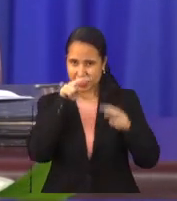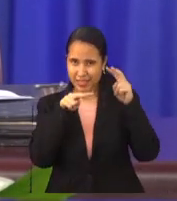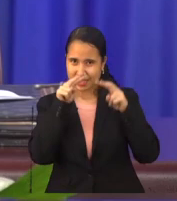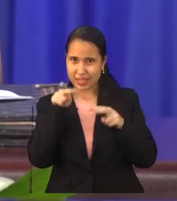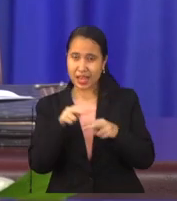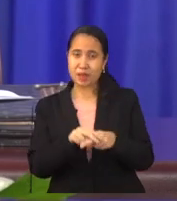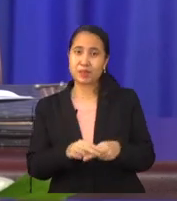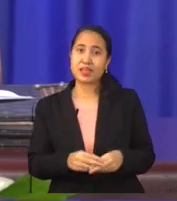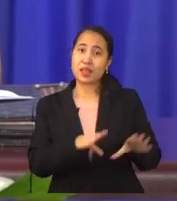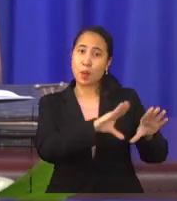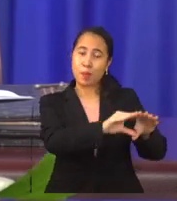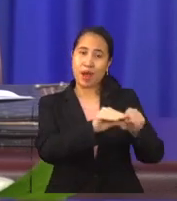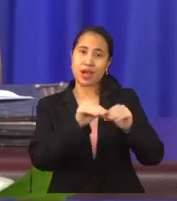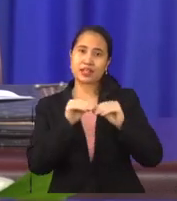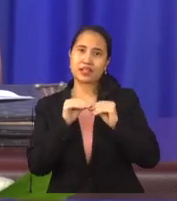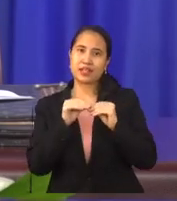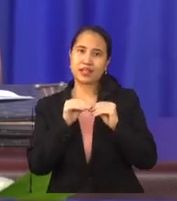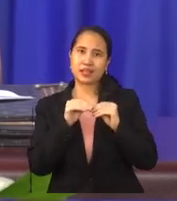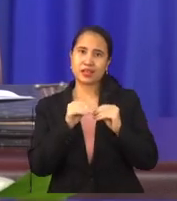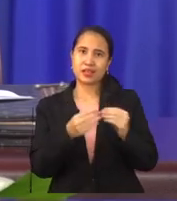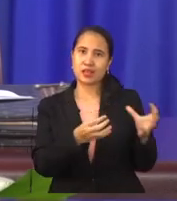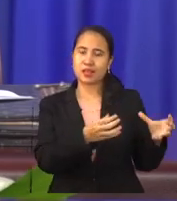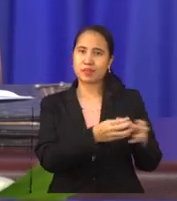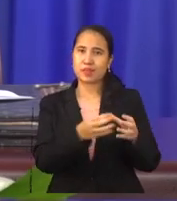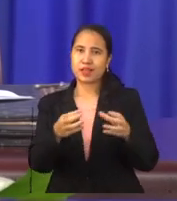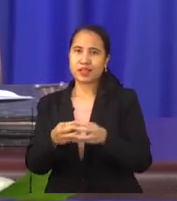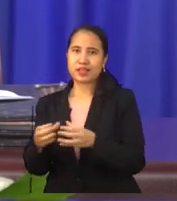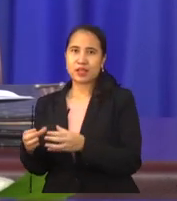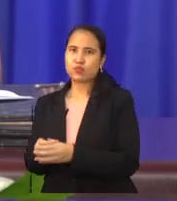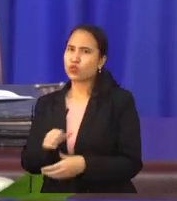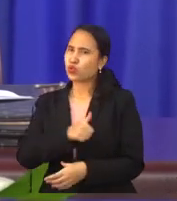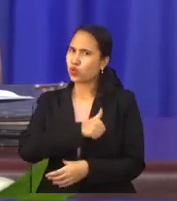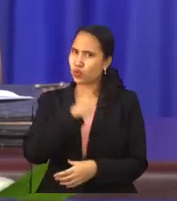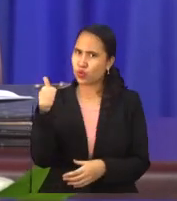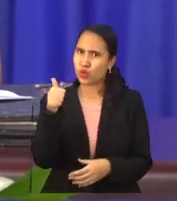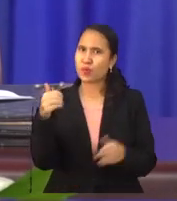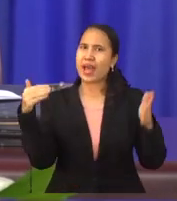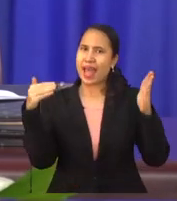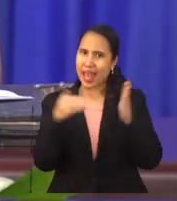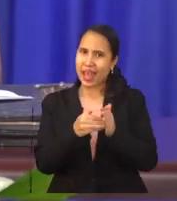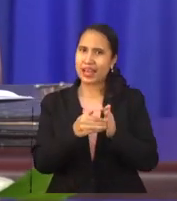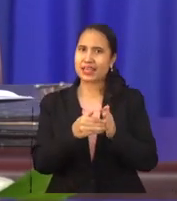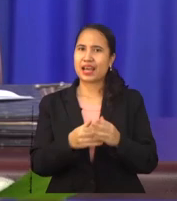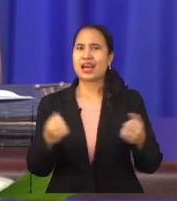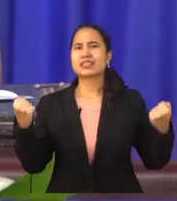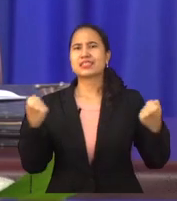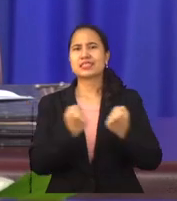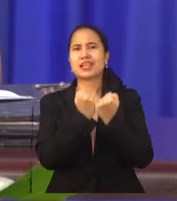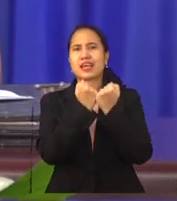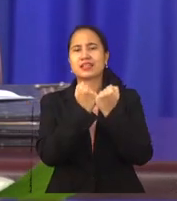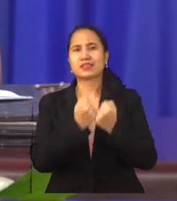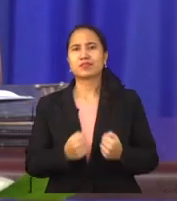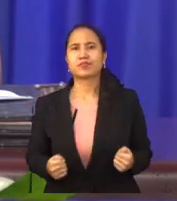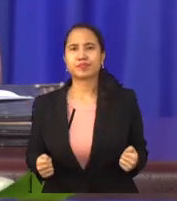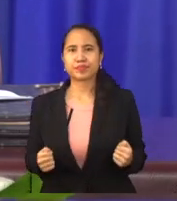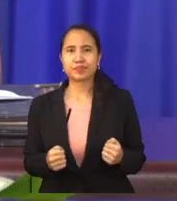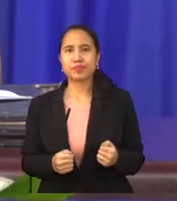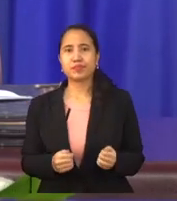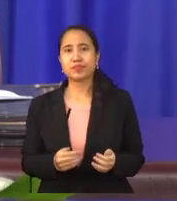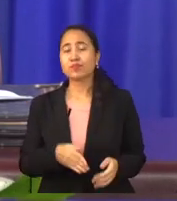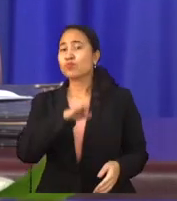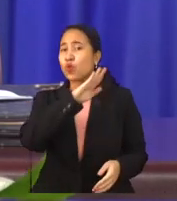in de maatregelen waarmee partijen genoegen zullen nemen om een einde aan de strijd te maken. Daarnaast zullen